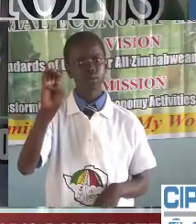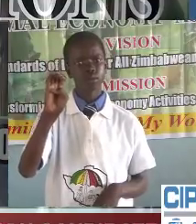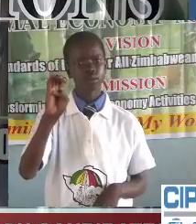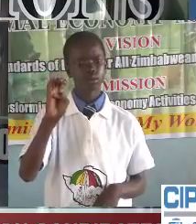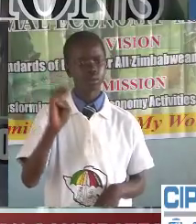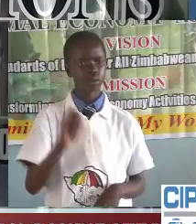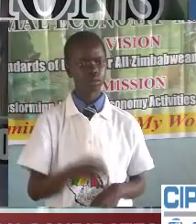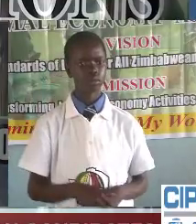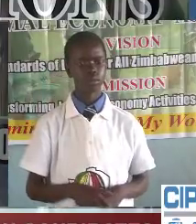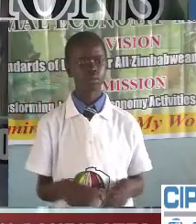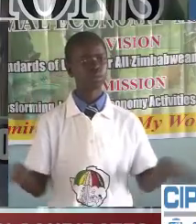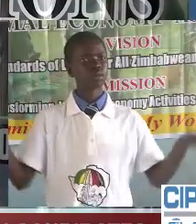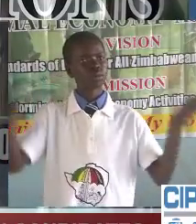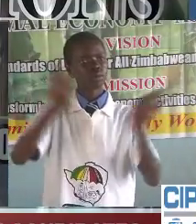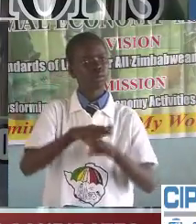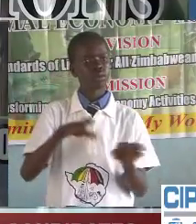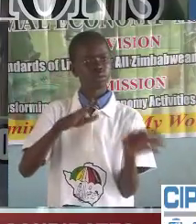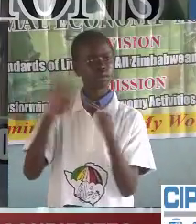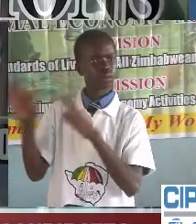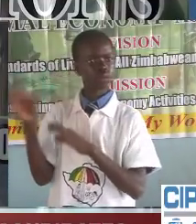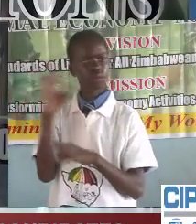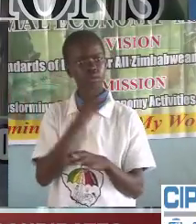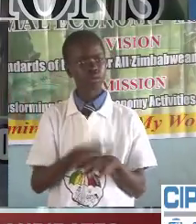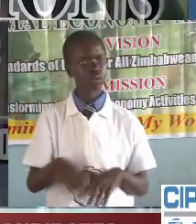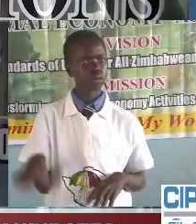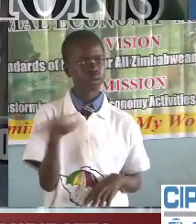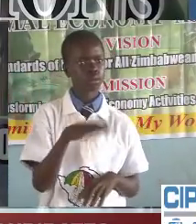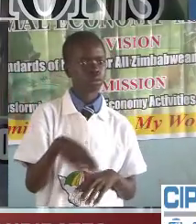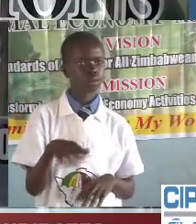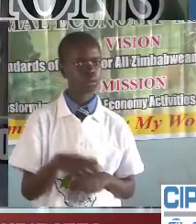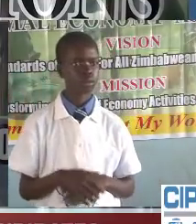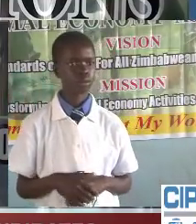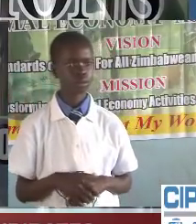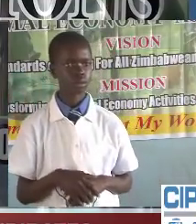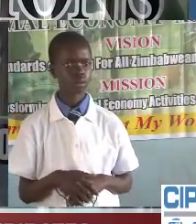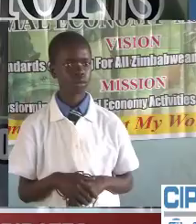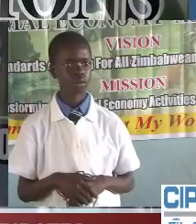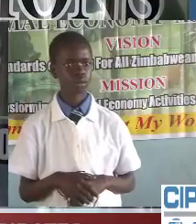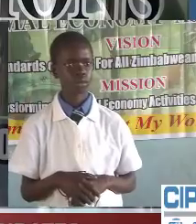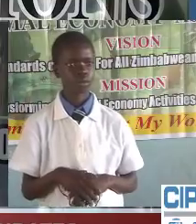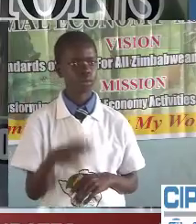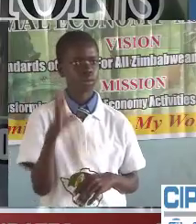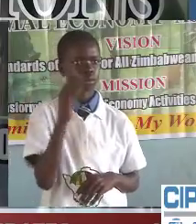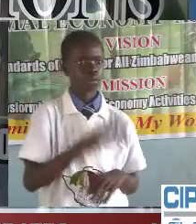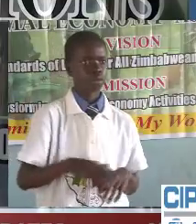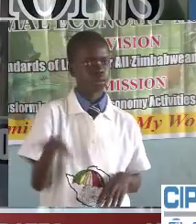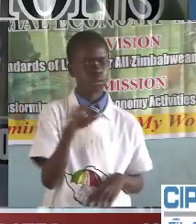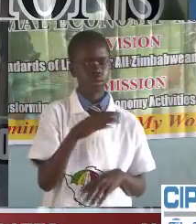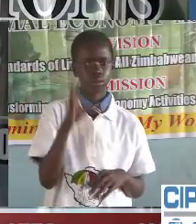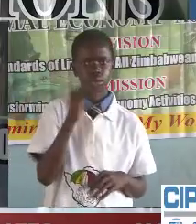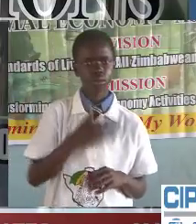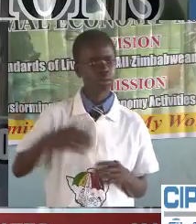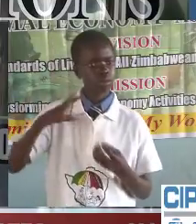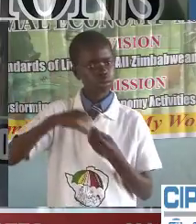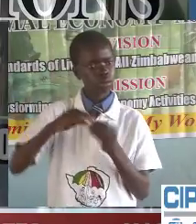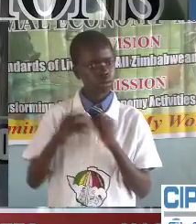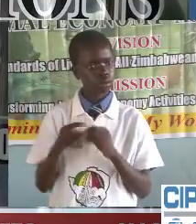kuti kuburikidza nemari dzatinowana dzatinopiwa nehurumende dziya timboigadzira stadium